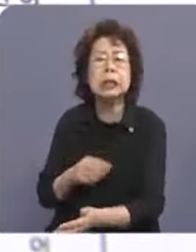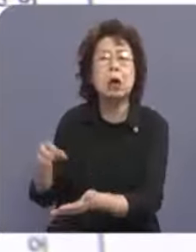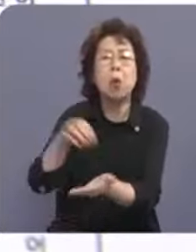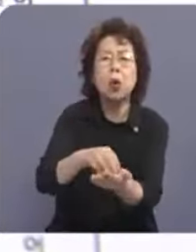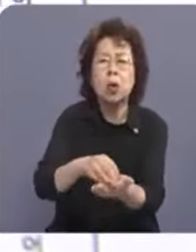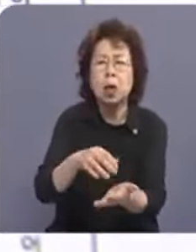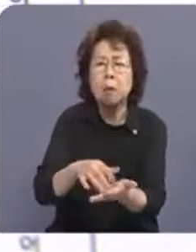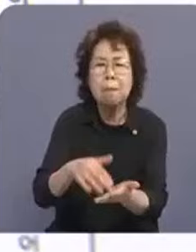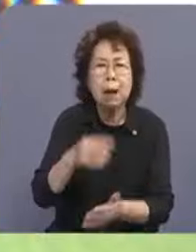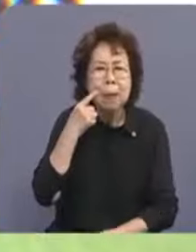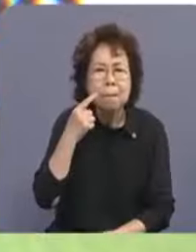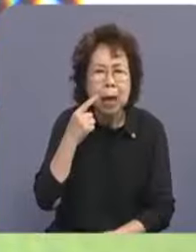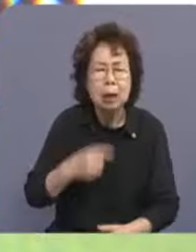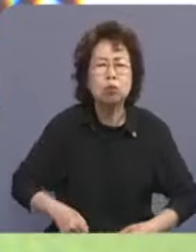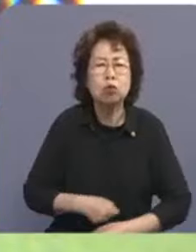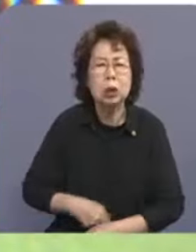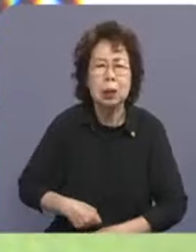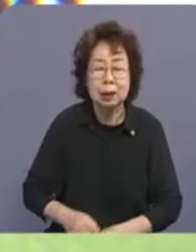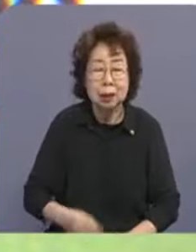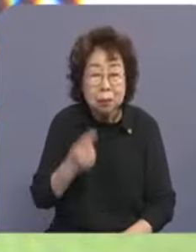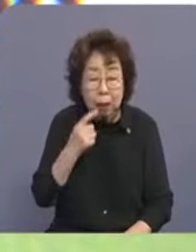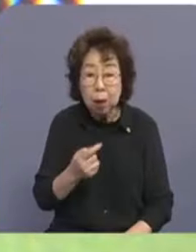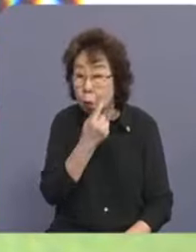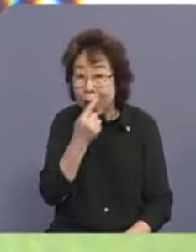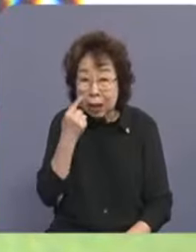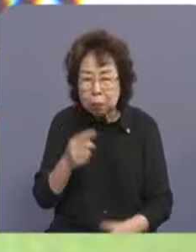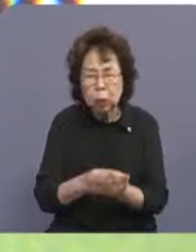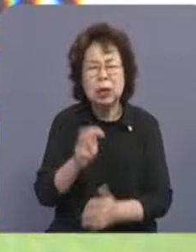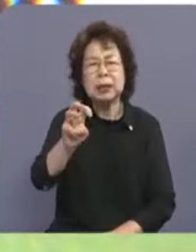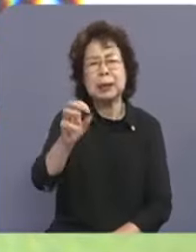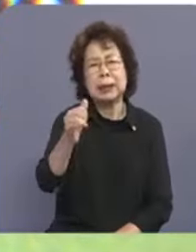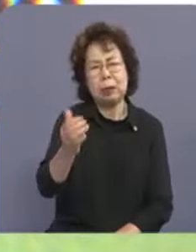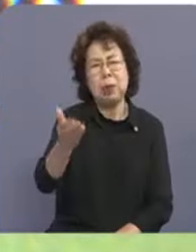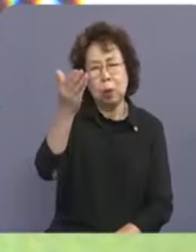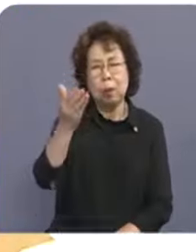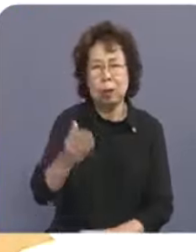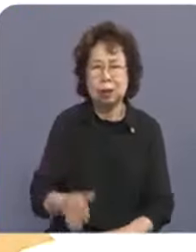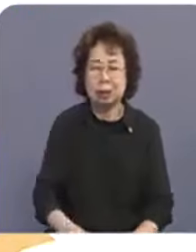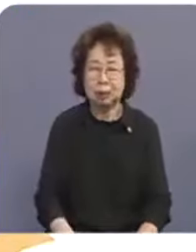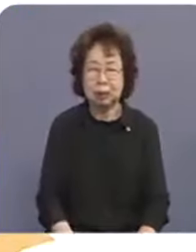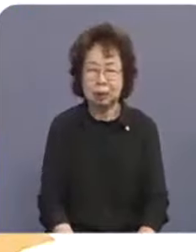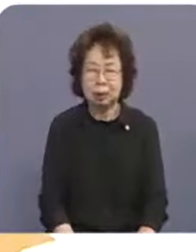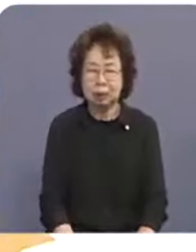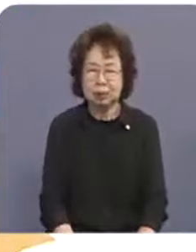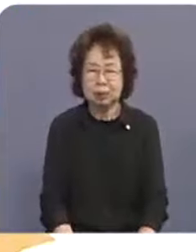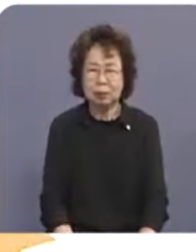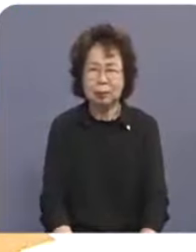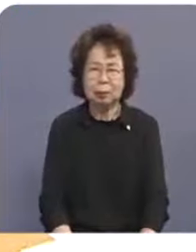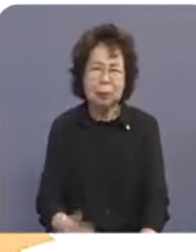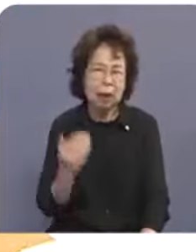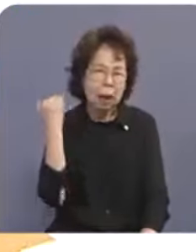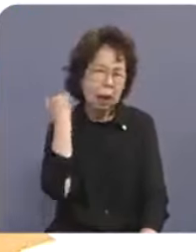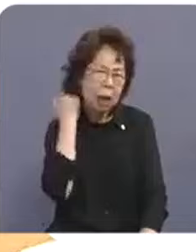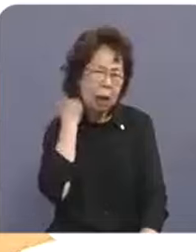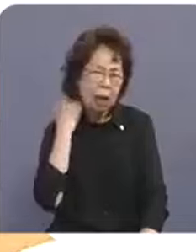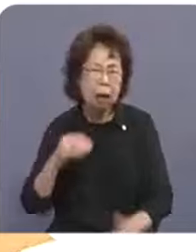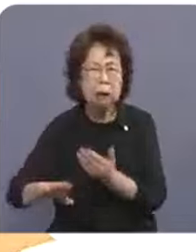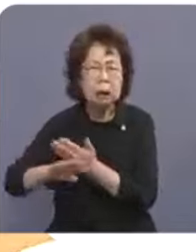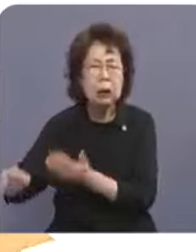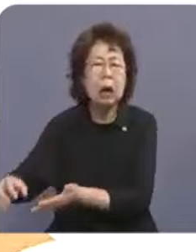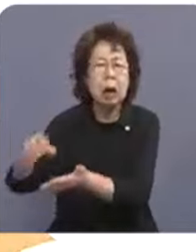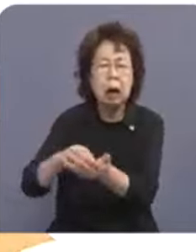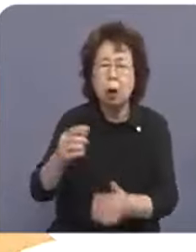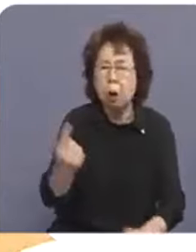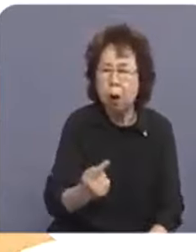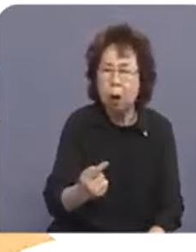올린 것으로 드러났습니다. 상인회가 확인한 수만 30명이 넘습니다. 외부적인 사람들이 개입이 된 거잖아요.